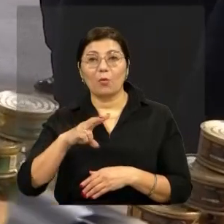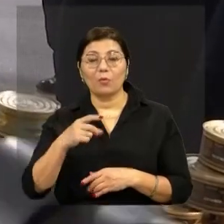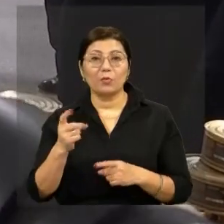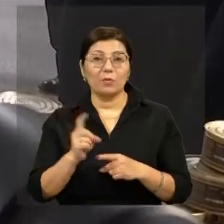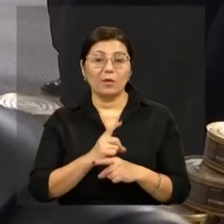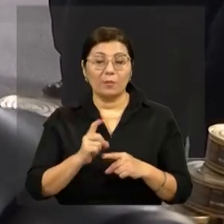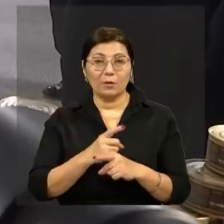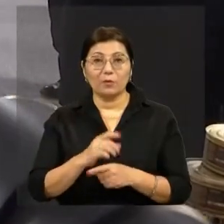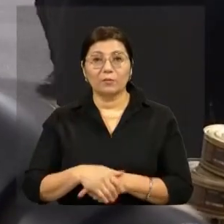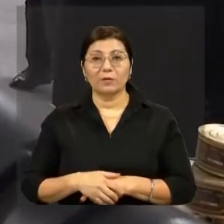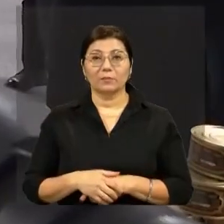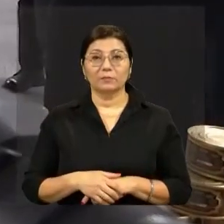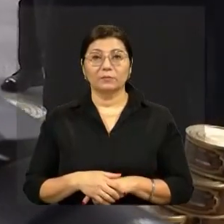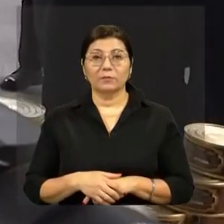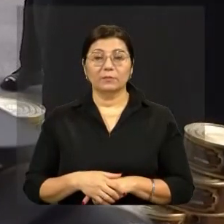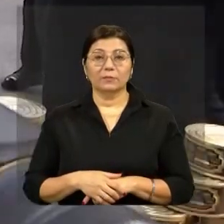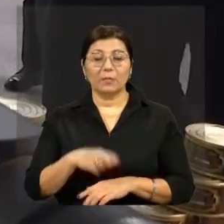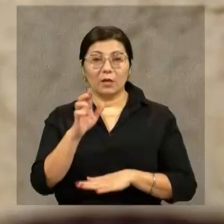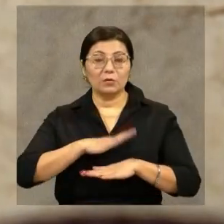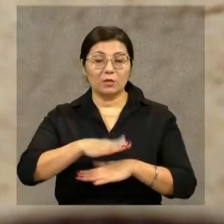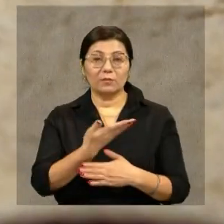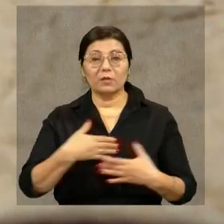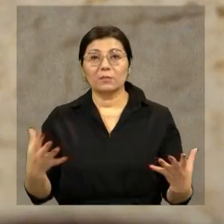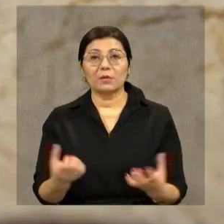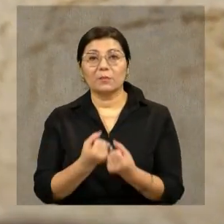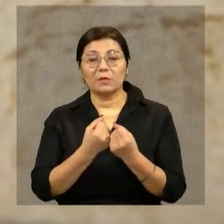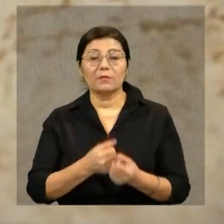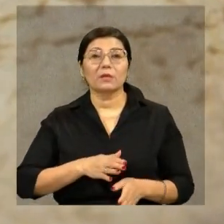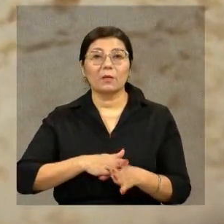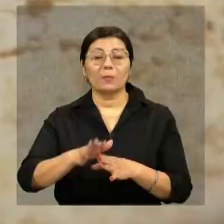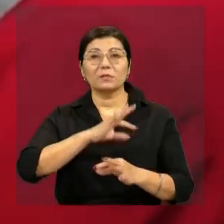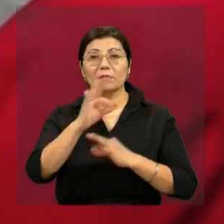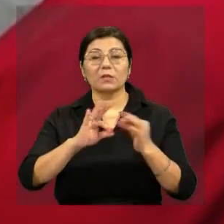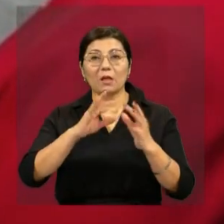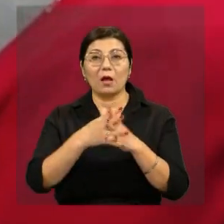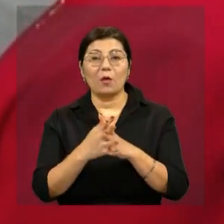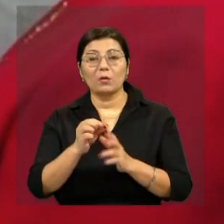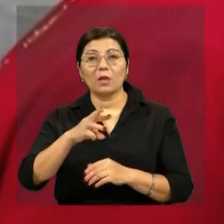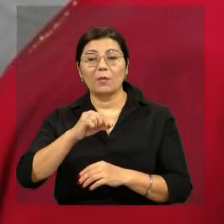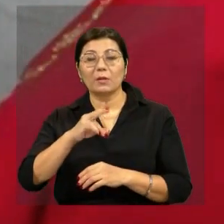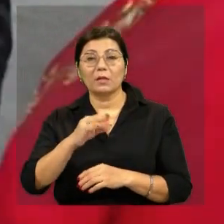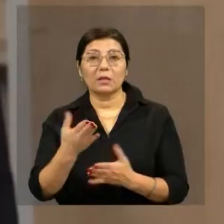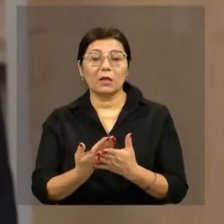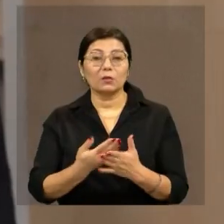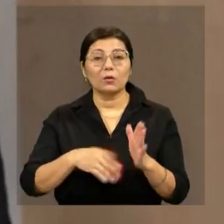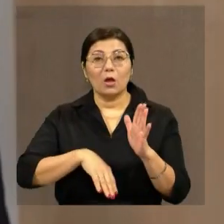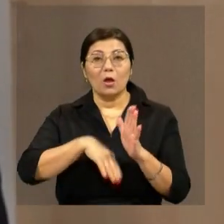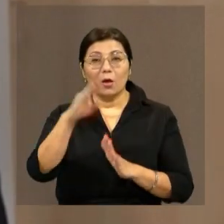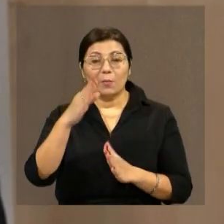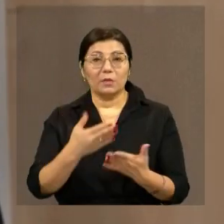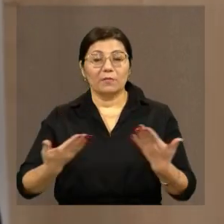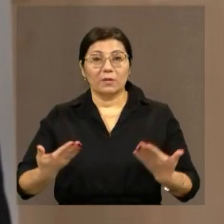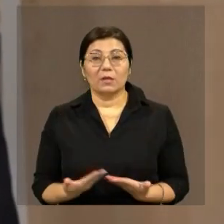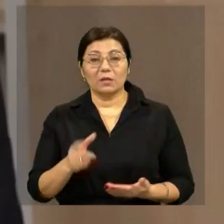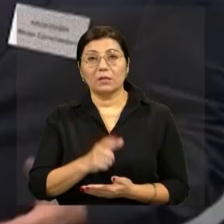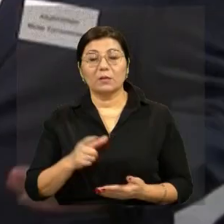поддерживает. Молодцы. Хорошо работать. В регионе системно реализуется проект «Аула Манаты», призванный улучшить благосостояние населения. В итоге свое дело